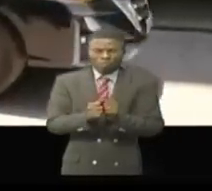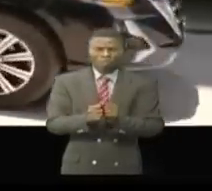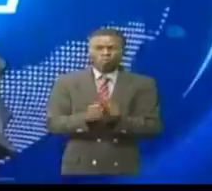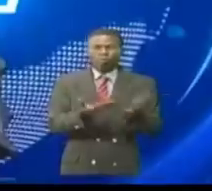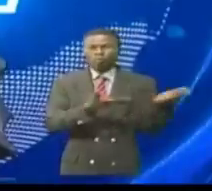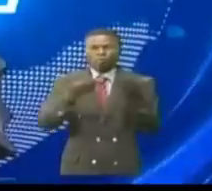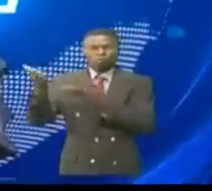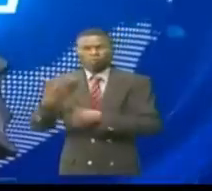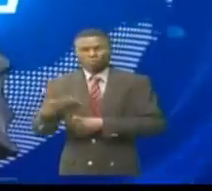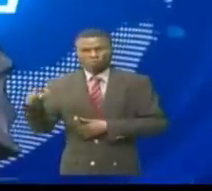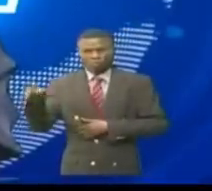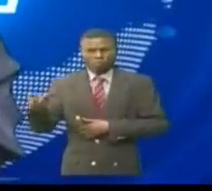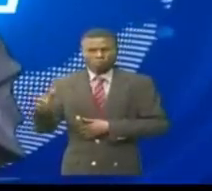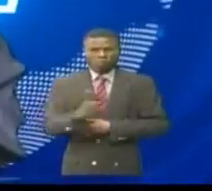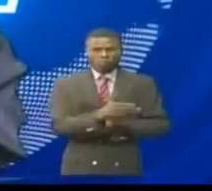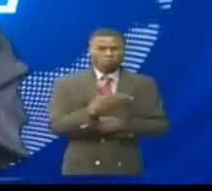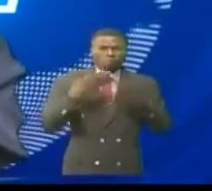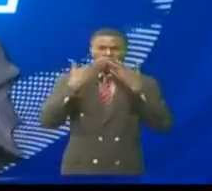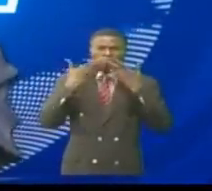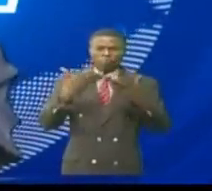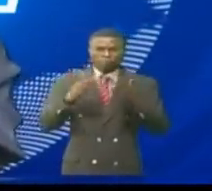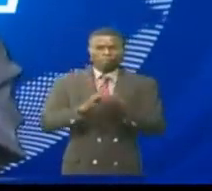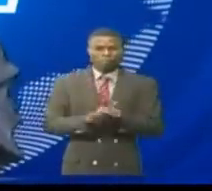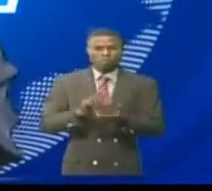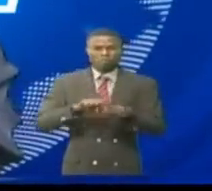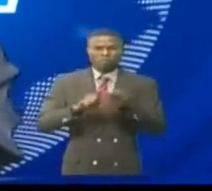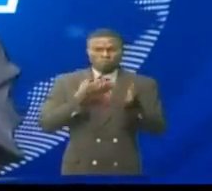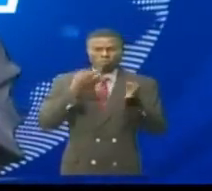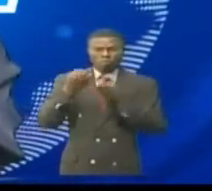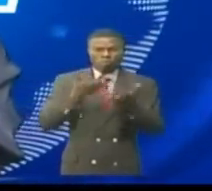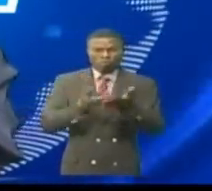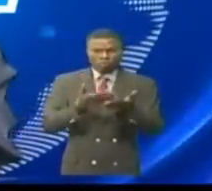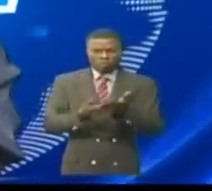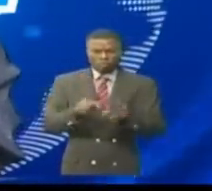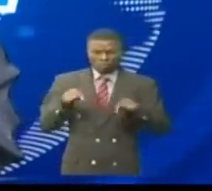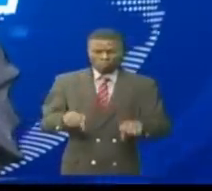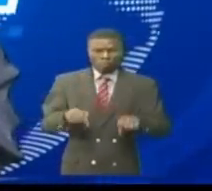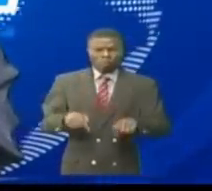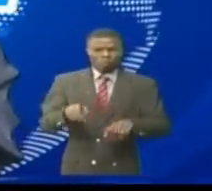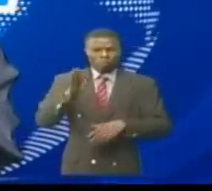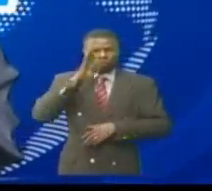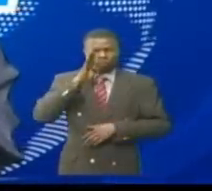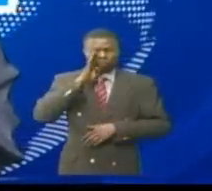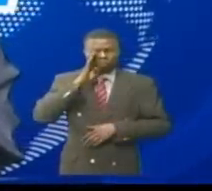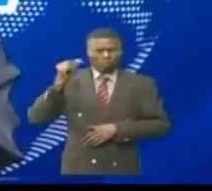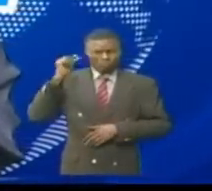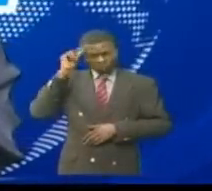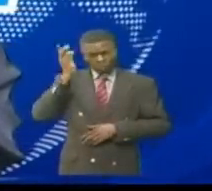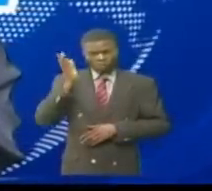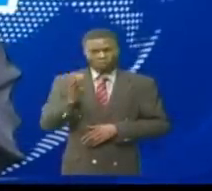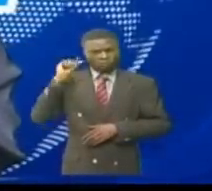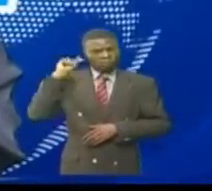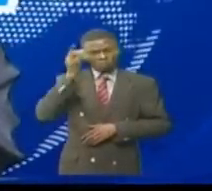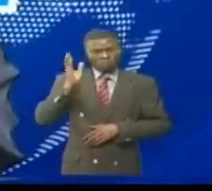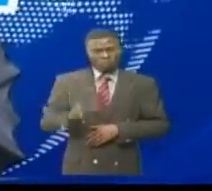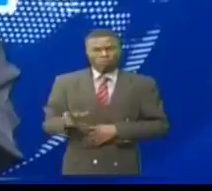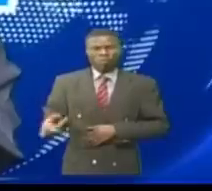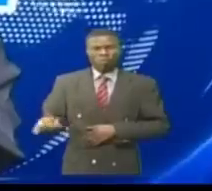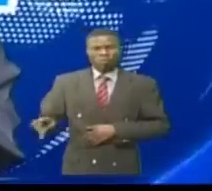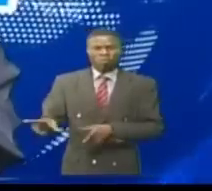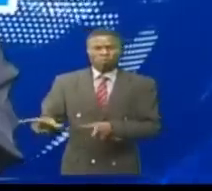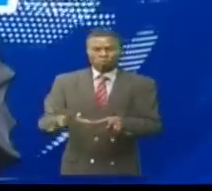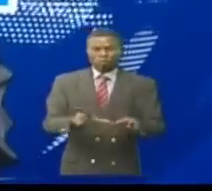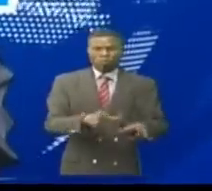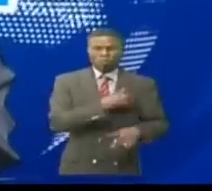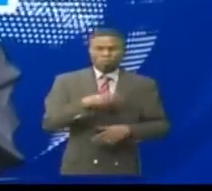aérien. Merci Cédric Enna pour ce commentaire. Et en séjour en Belgique, la gouverneure par intérim de Lualaba, Fifi